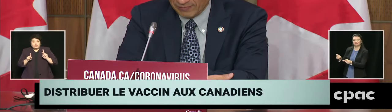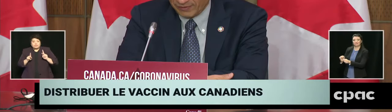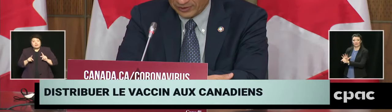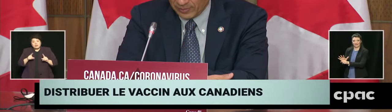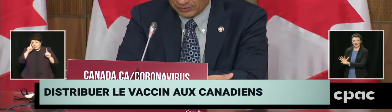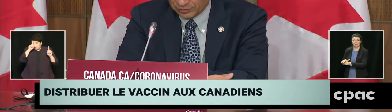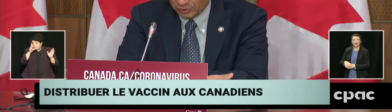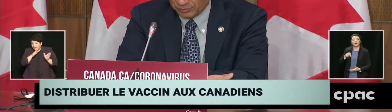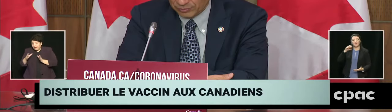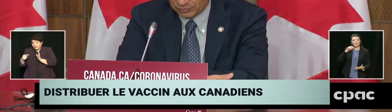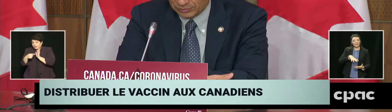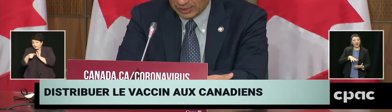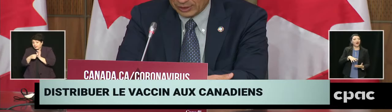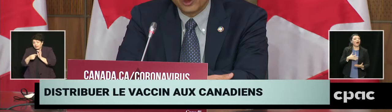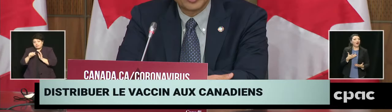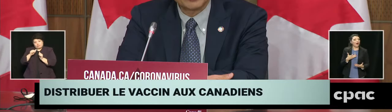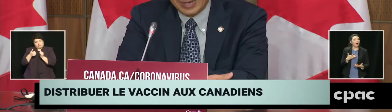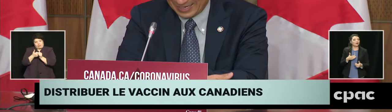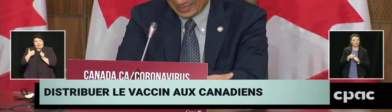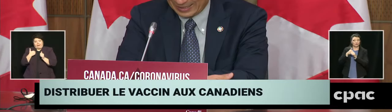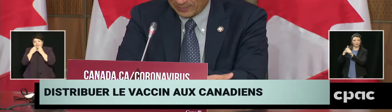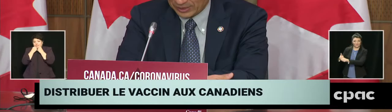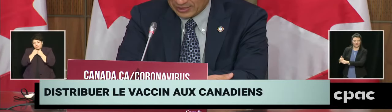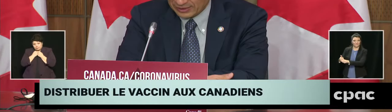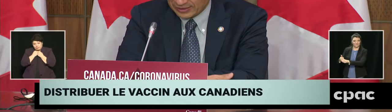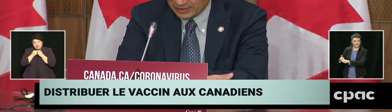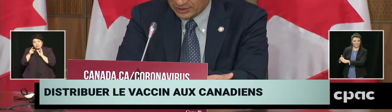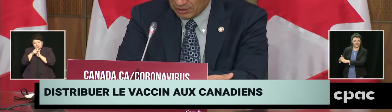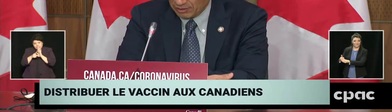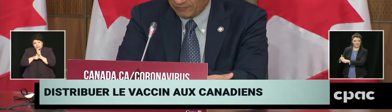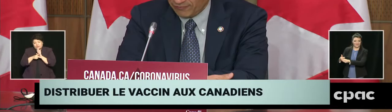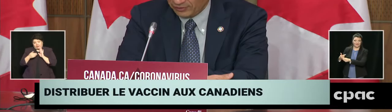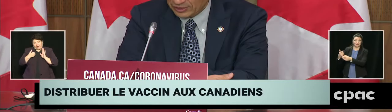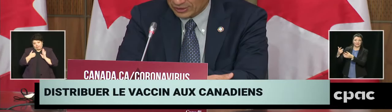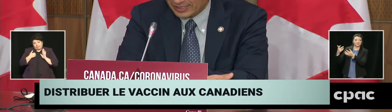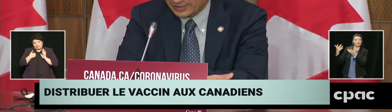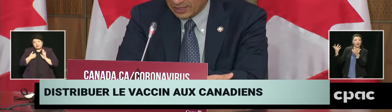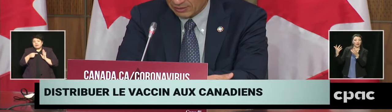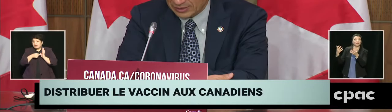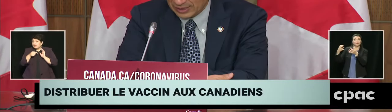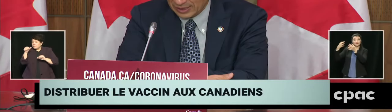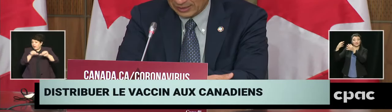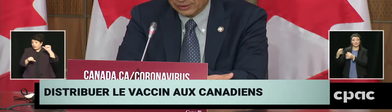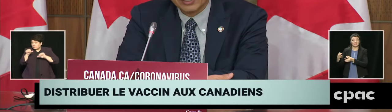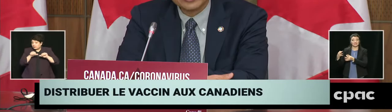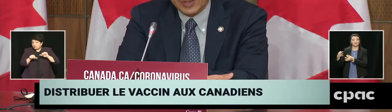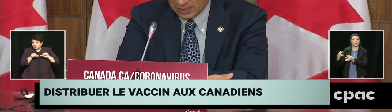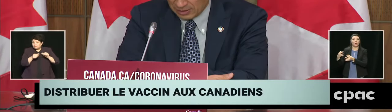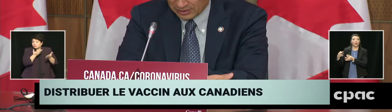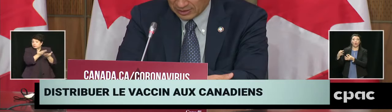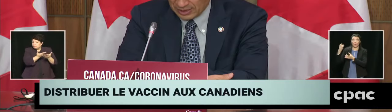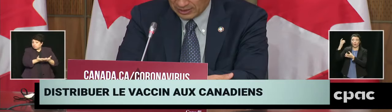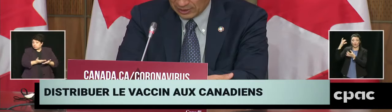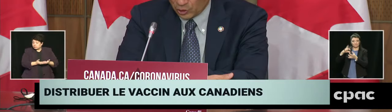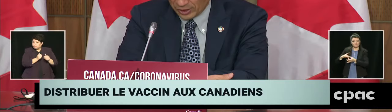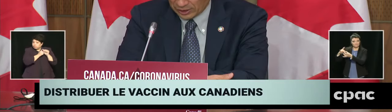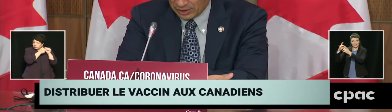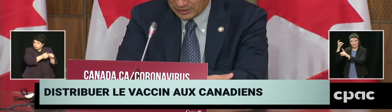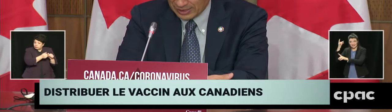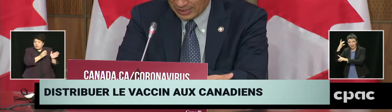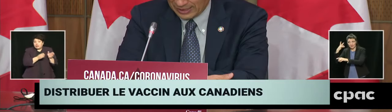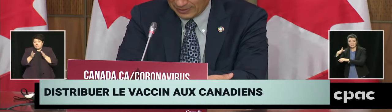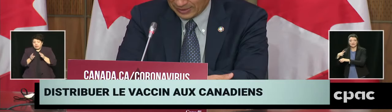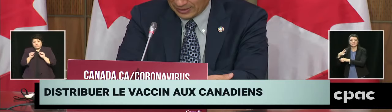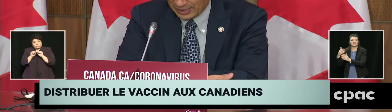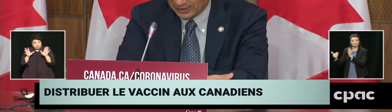principes fondamentaux, incluant la prise de décision fondée sur la science, la transparence, la